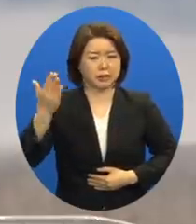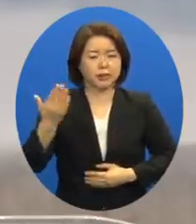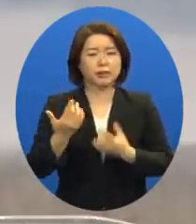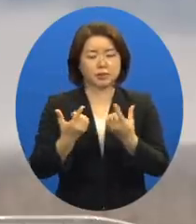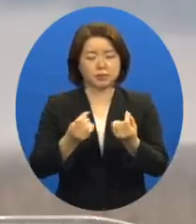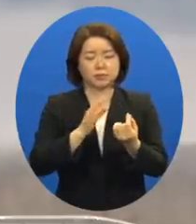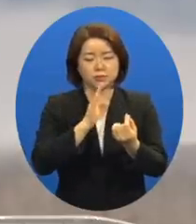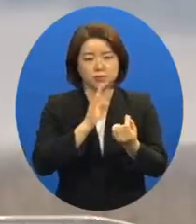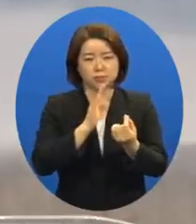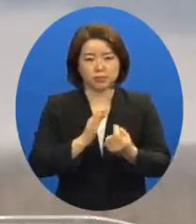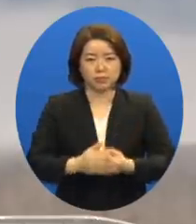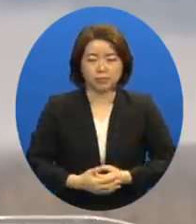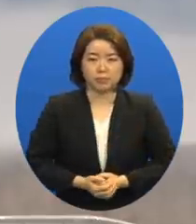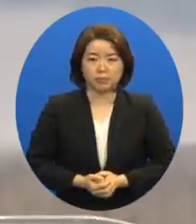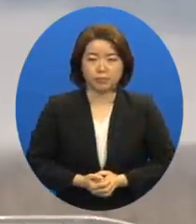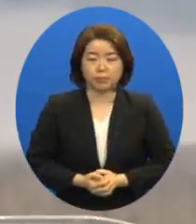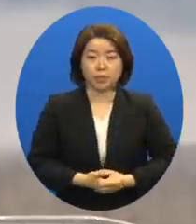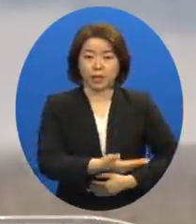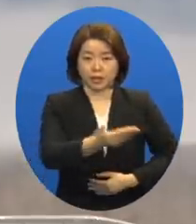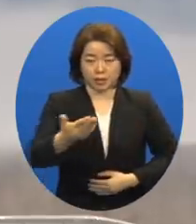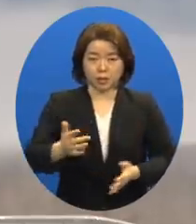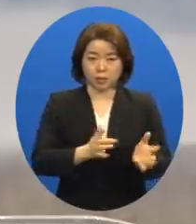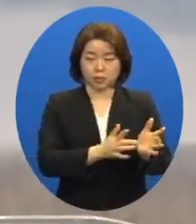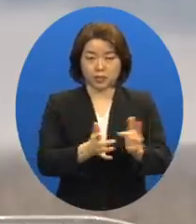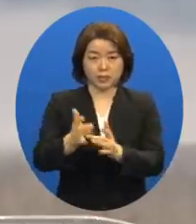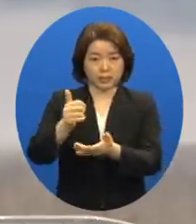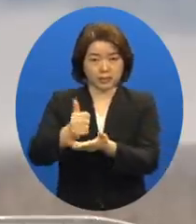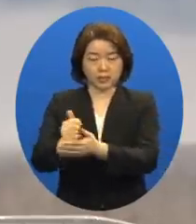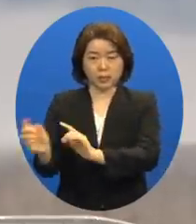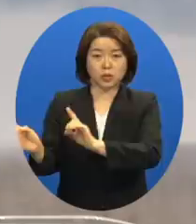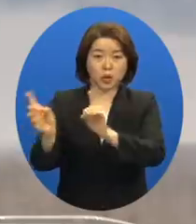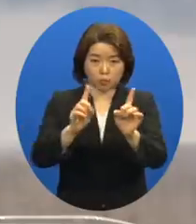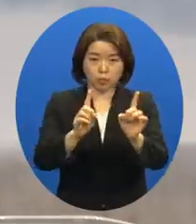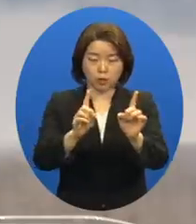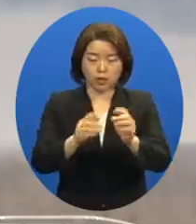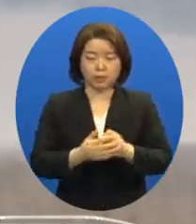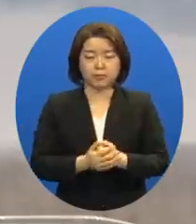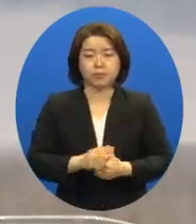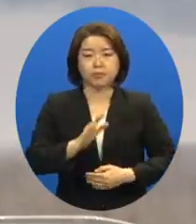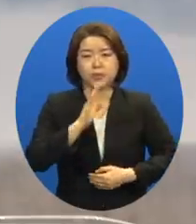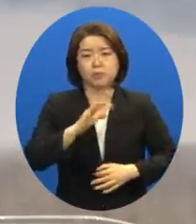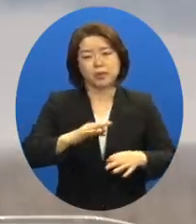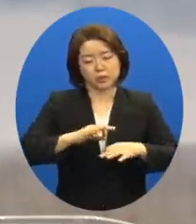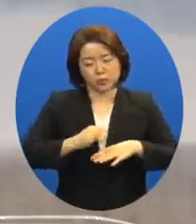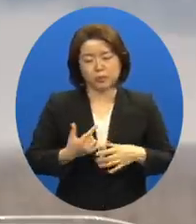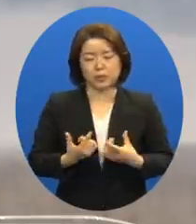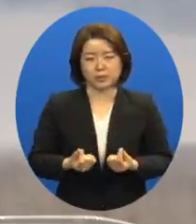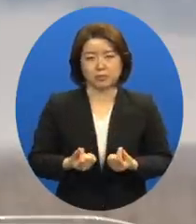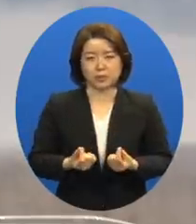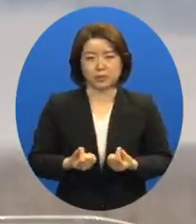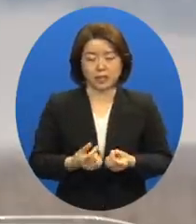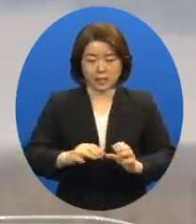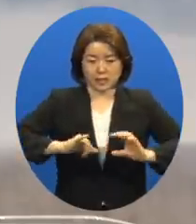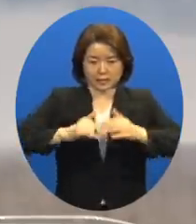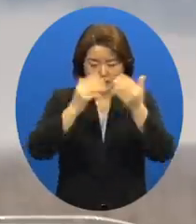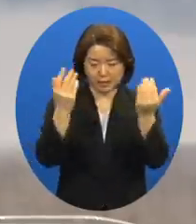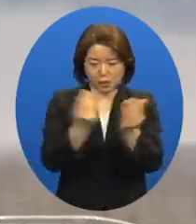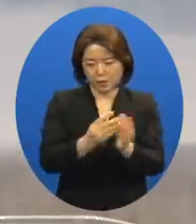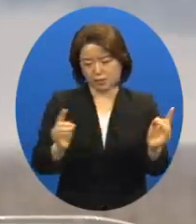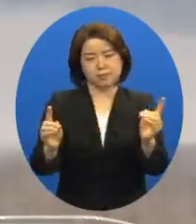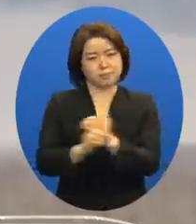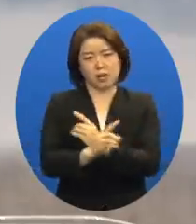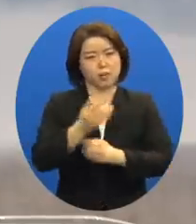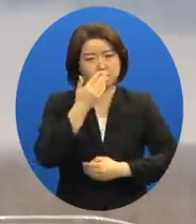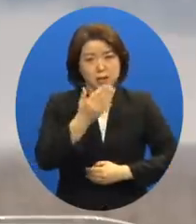것입니다. 여러분, 예수님의 부활은 정말 놀랍습니다. 세상을 완전히 뒤바꿔 놓는